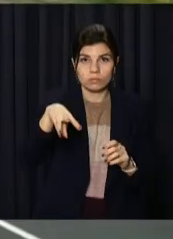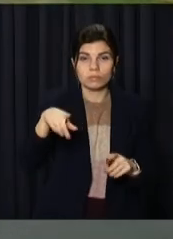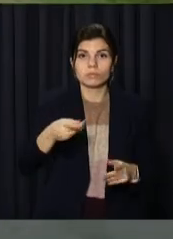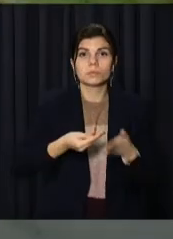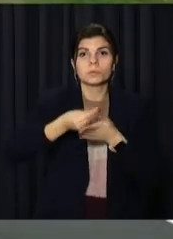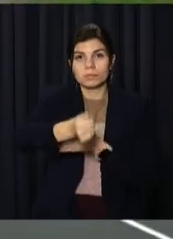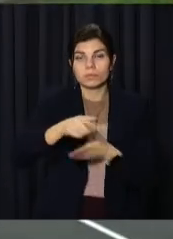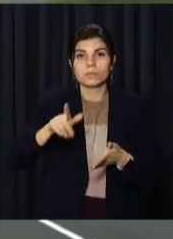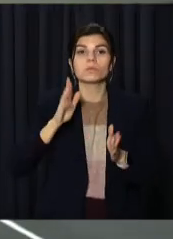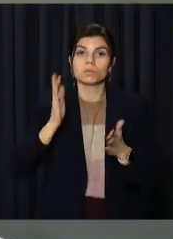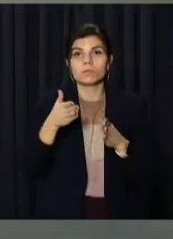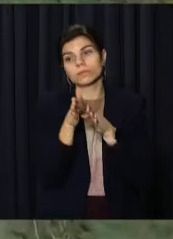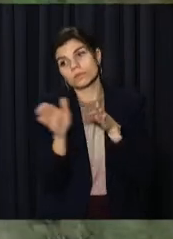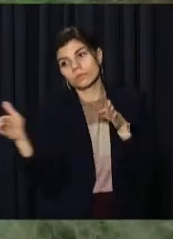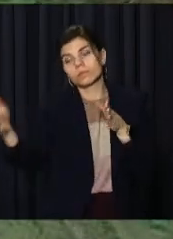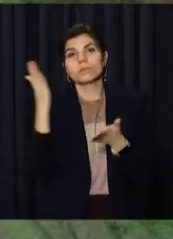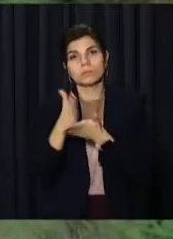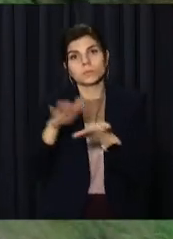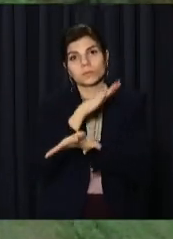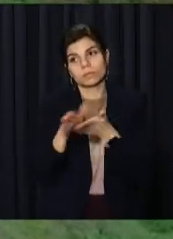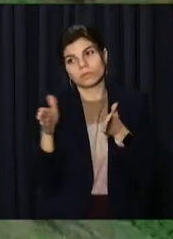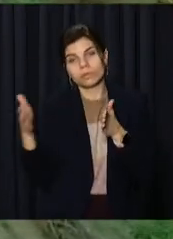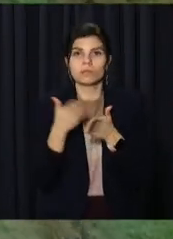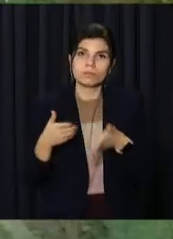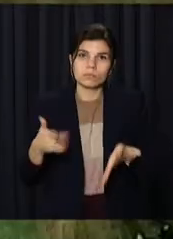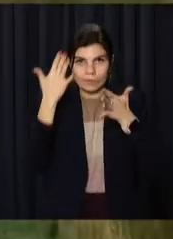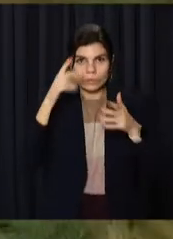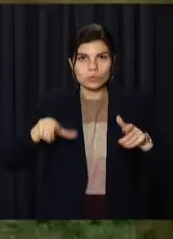магістраль матиме й безкоштовну альтернативу.